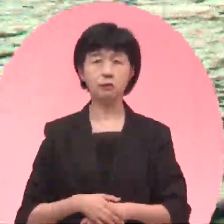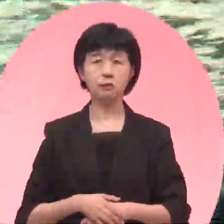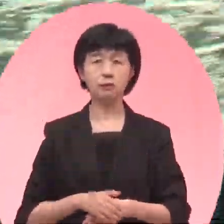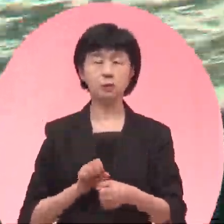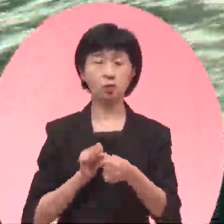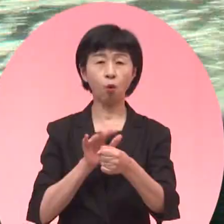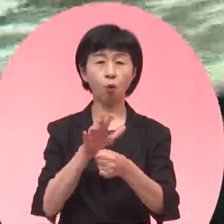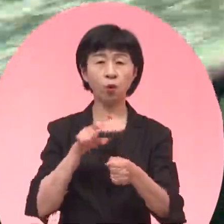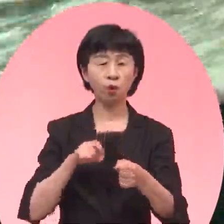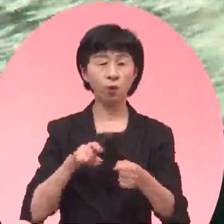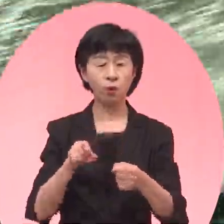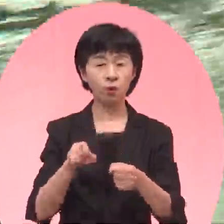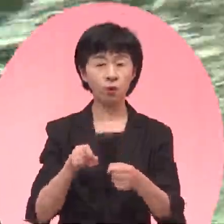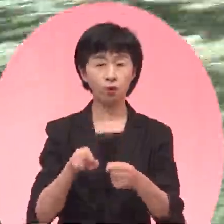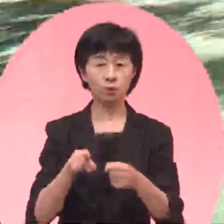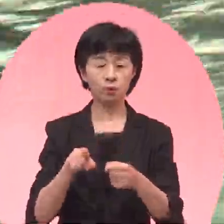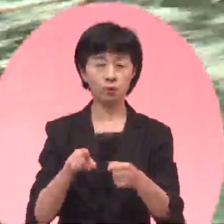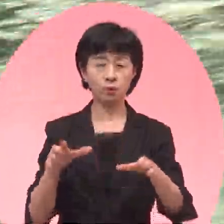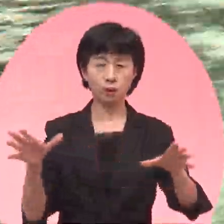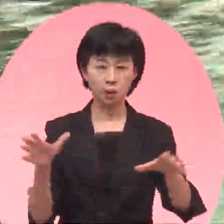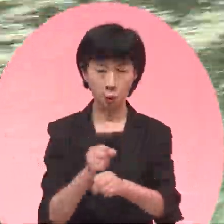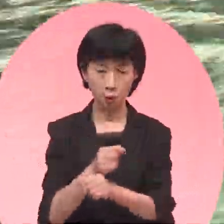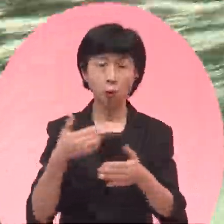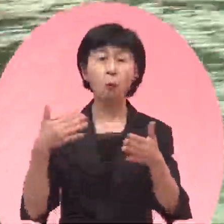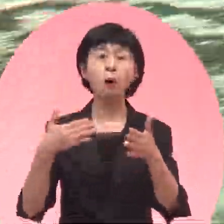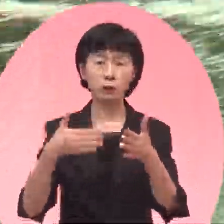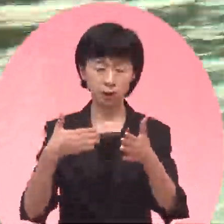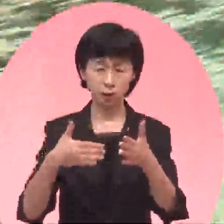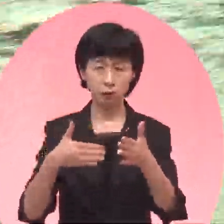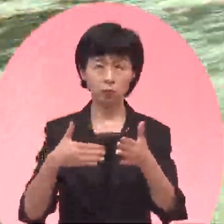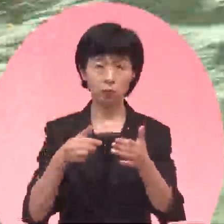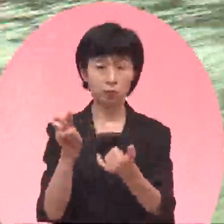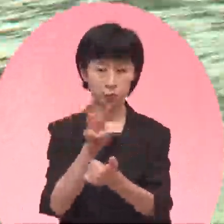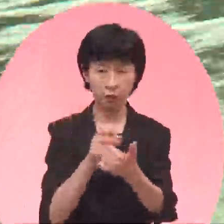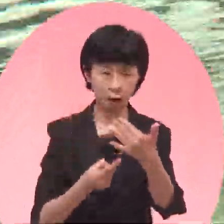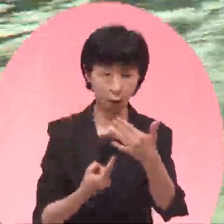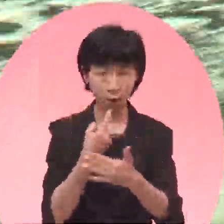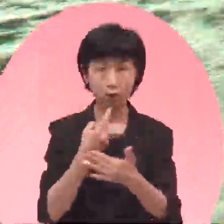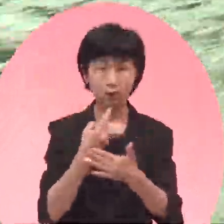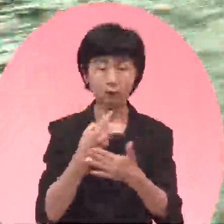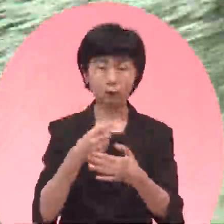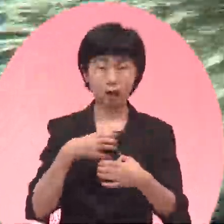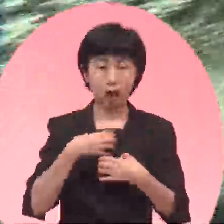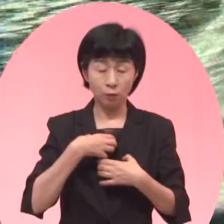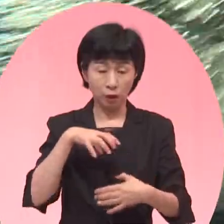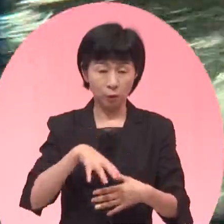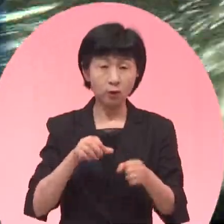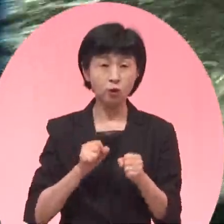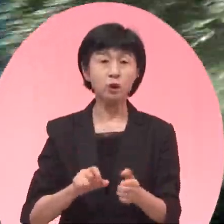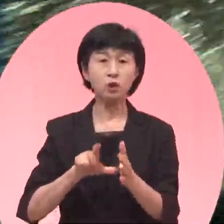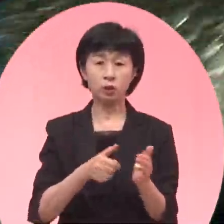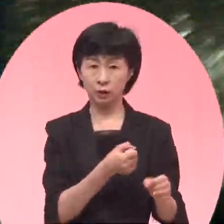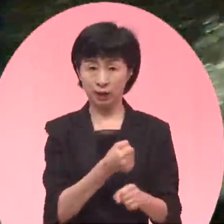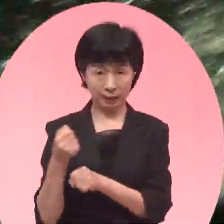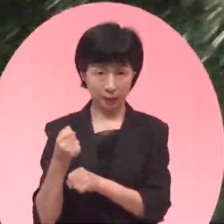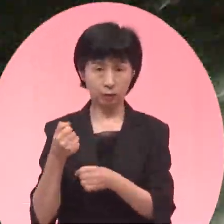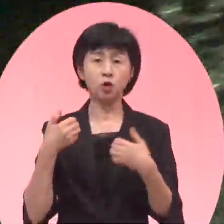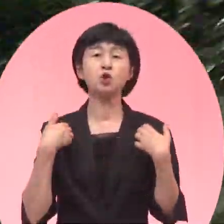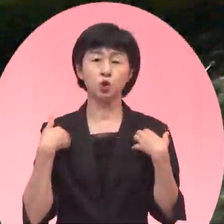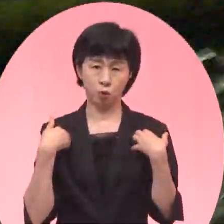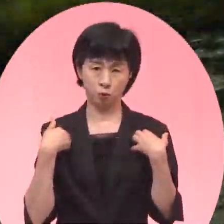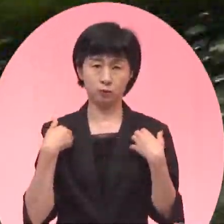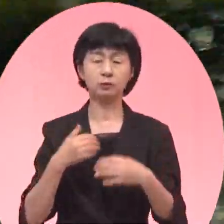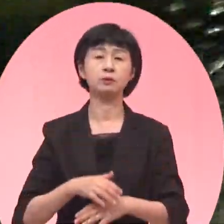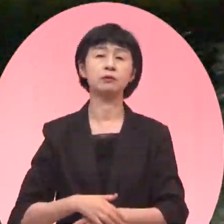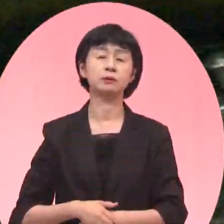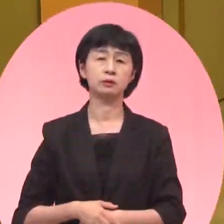新型コロナウイルス感染症が収束していなくとも、災害時には危険な場所にいる人は避難することが原則です